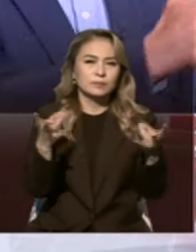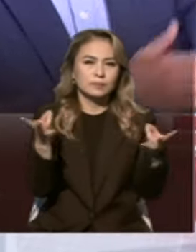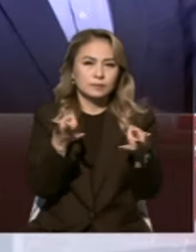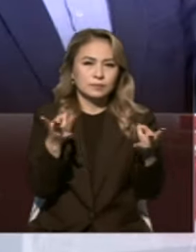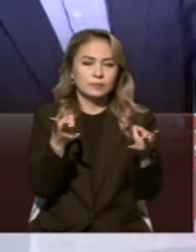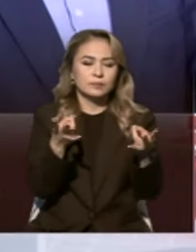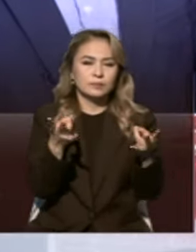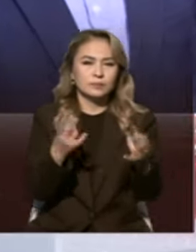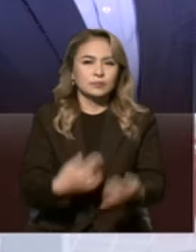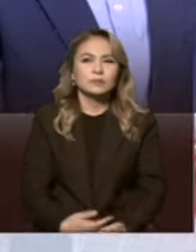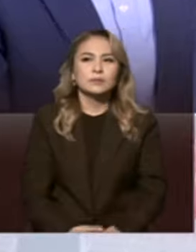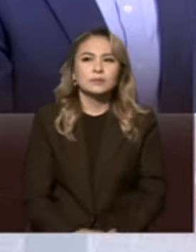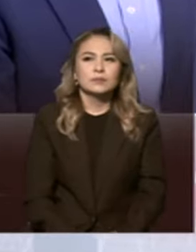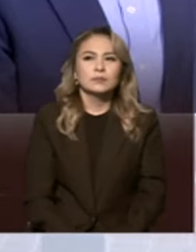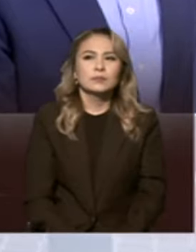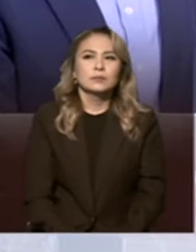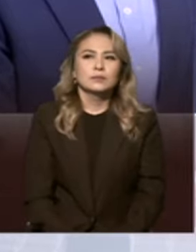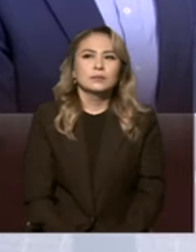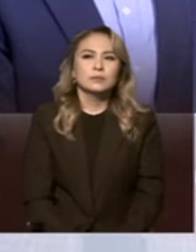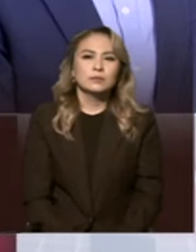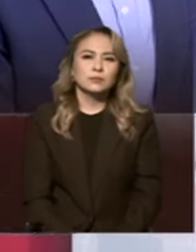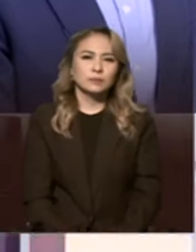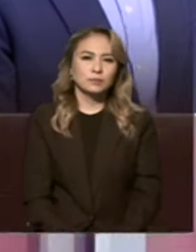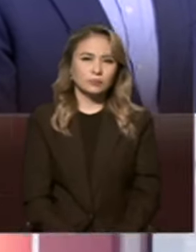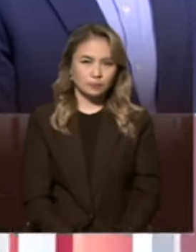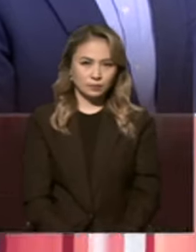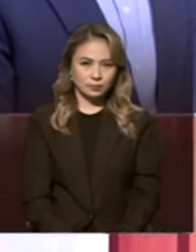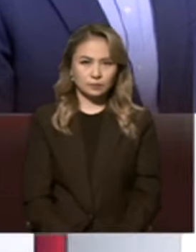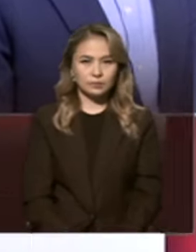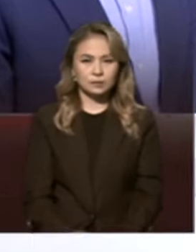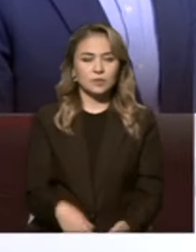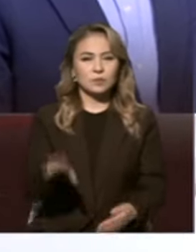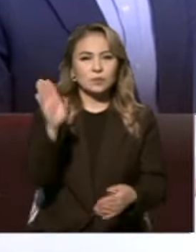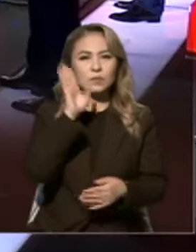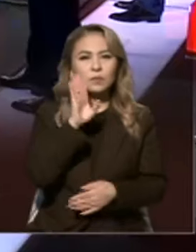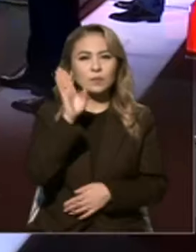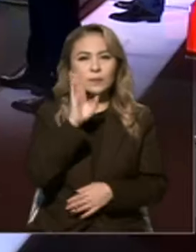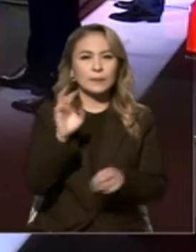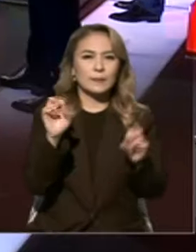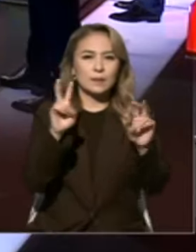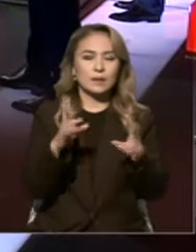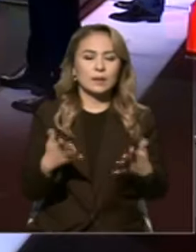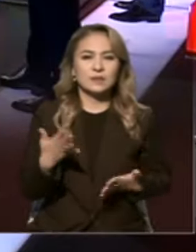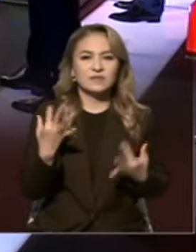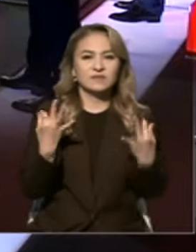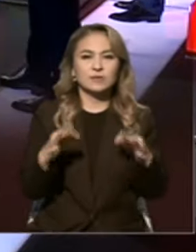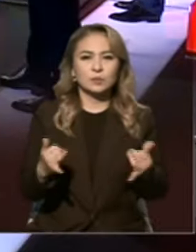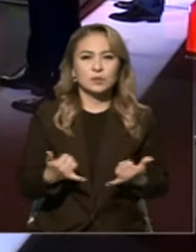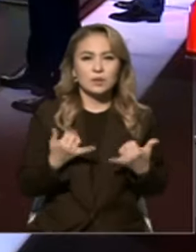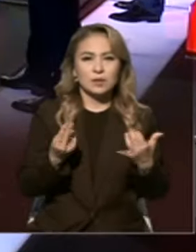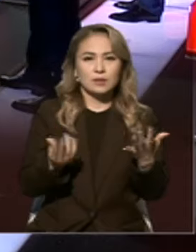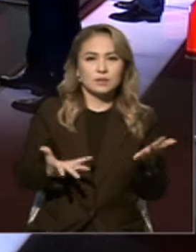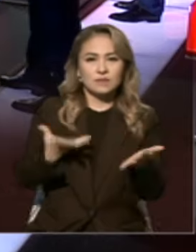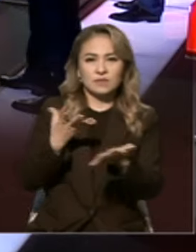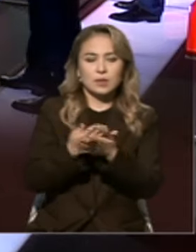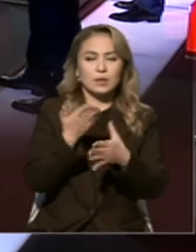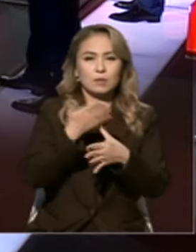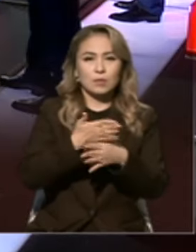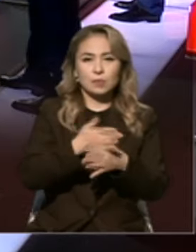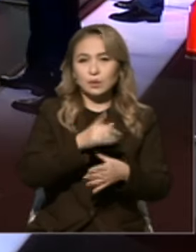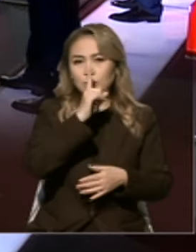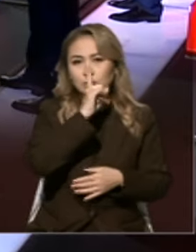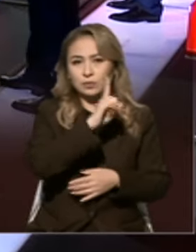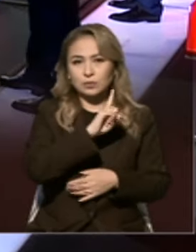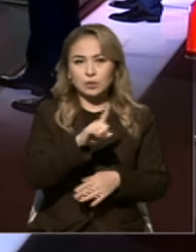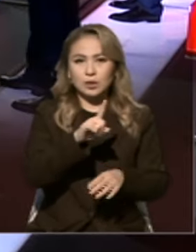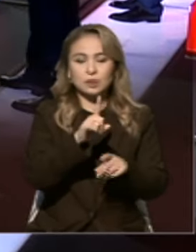солардың қолына су мамандарына еркіндік бергеннің өзінде, егер де қаржылай көмек болмайтын болса,